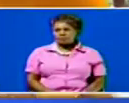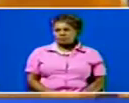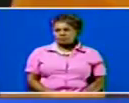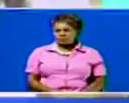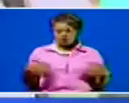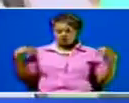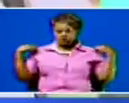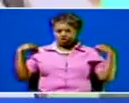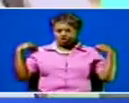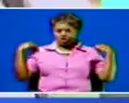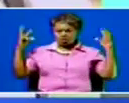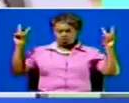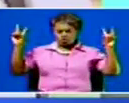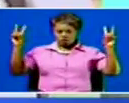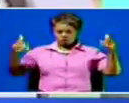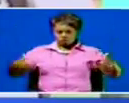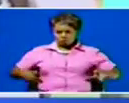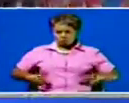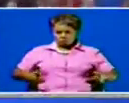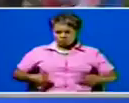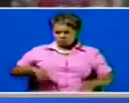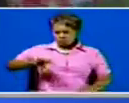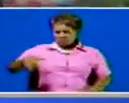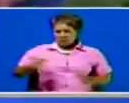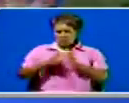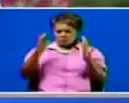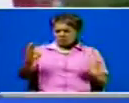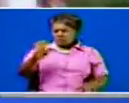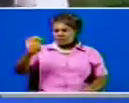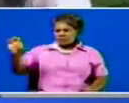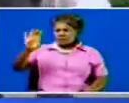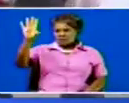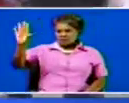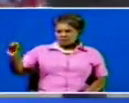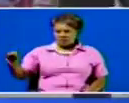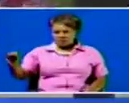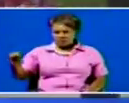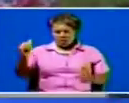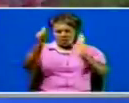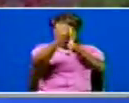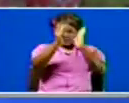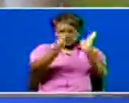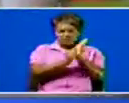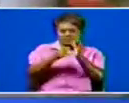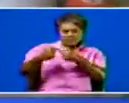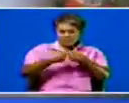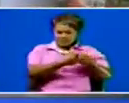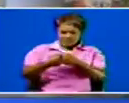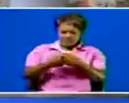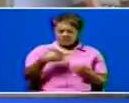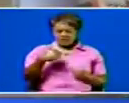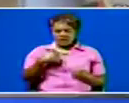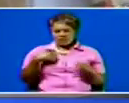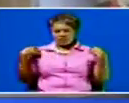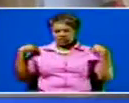Suala la mavazi kwa vijana barubaru katika miji mikubwa ya Afrika Mashariki imekuwa ajenda yenye changamoto.